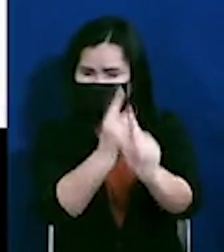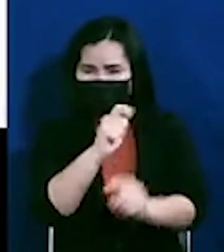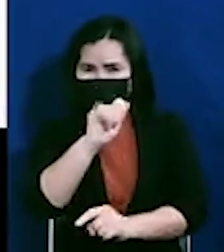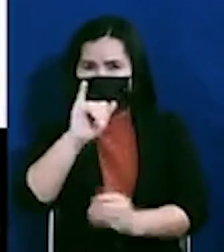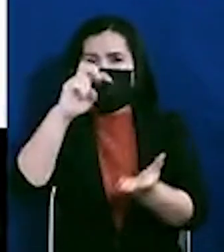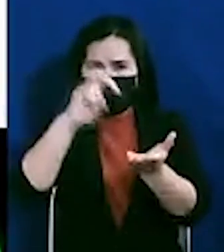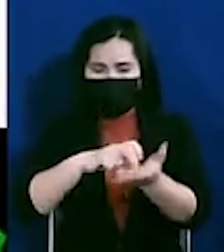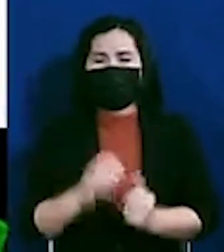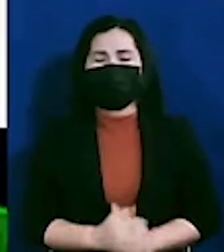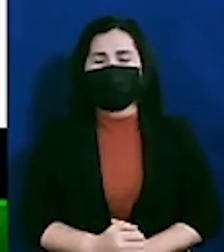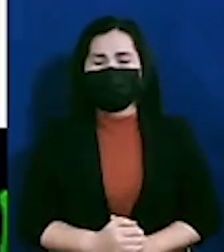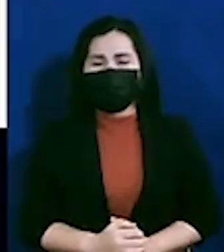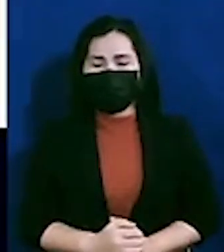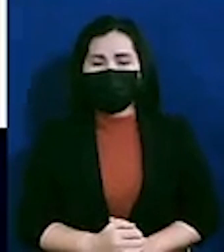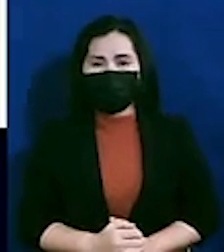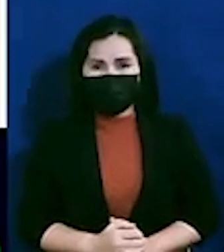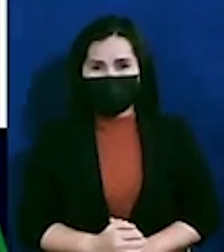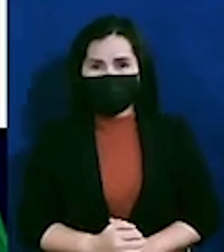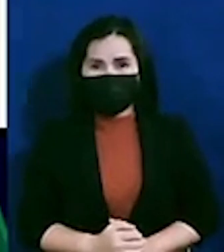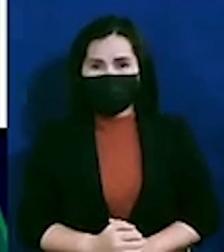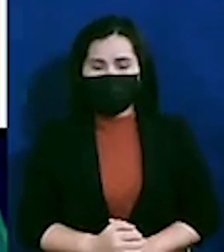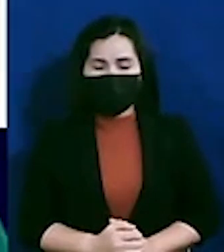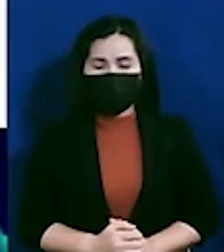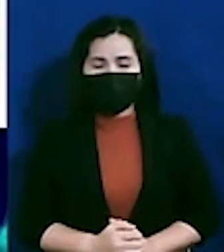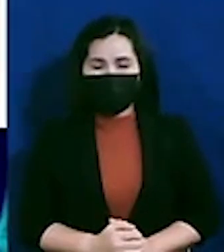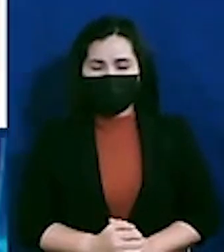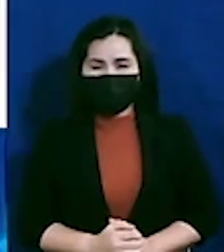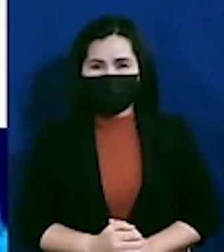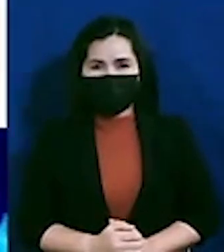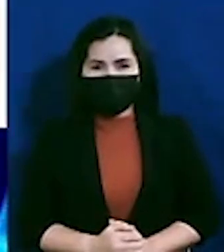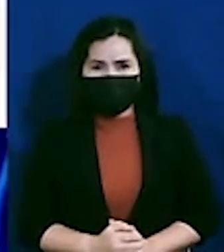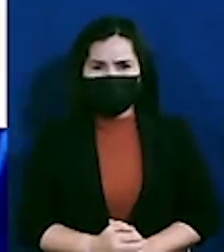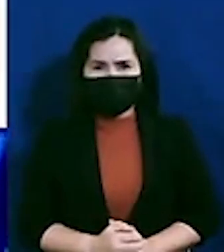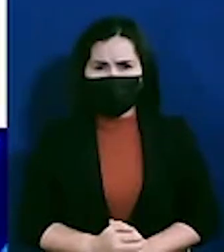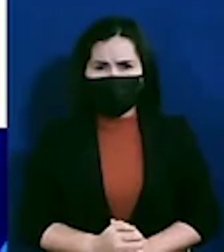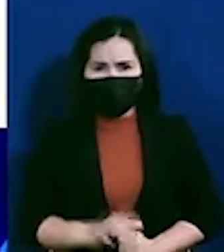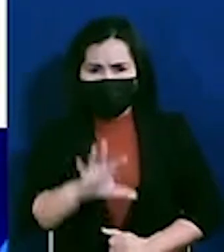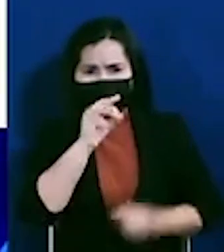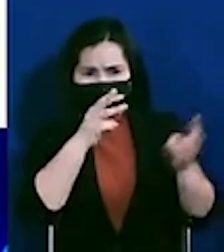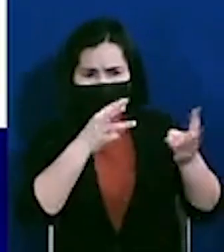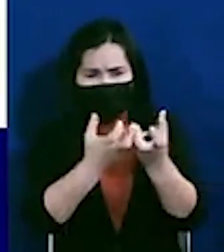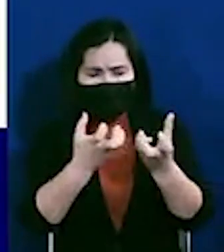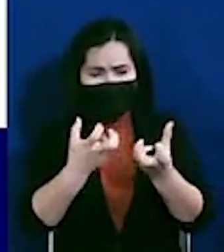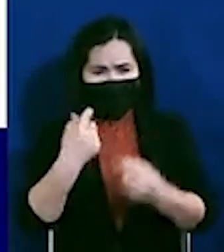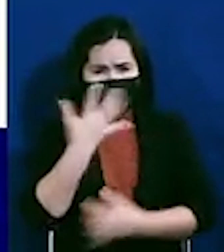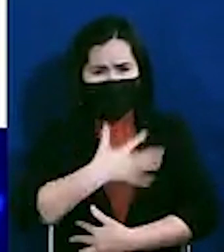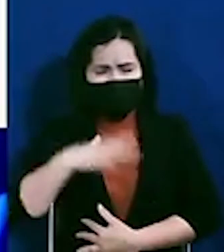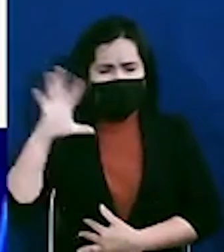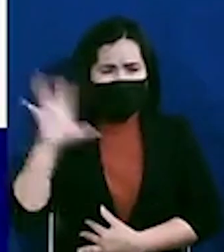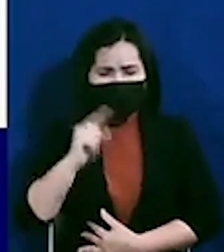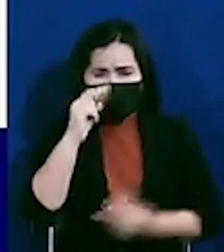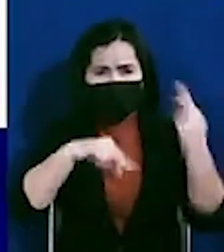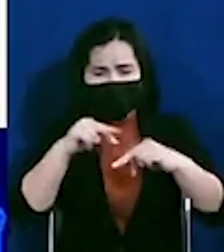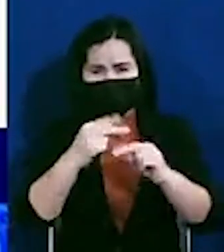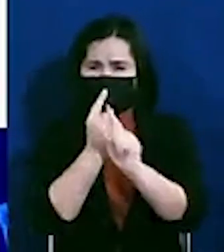ตัวอย่างที่เก็บนะครับก็แล้วแต่ว่าชุดตรวจกำหนดมาเป็นอย่างไรนะครับอาจจะเป็นหน้าโซฟาริจิ้ว